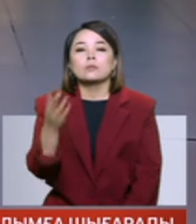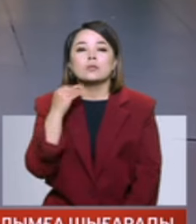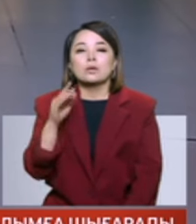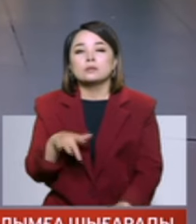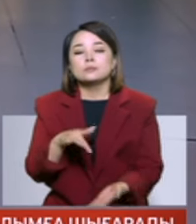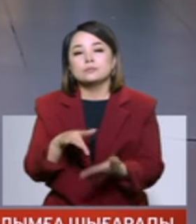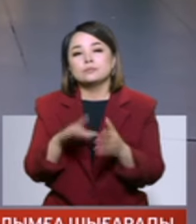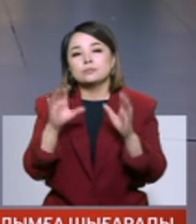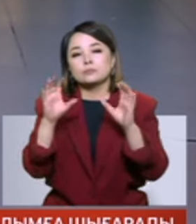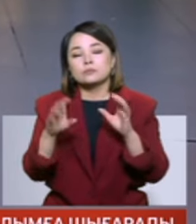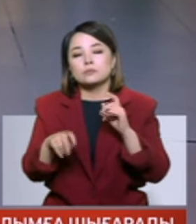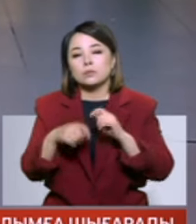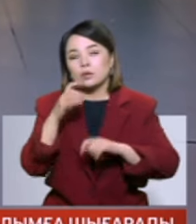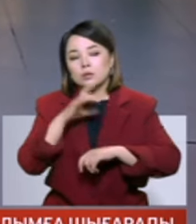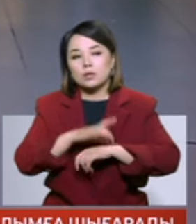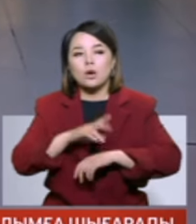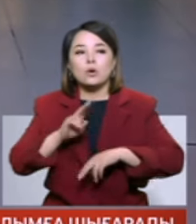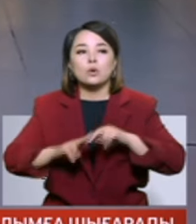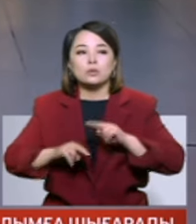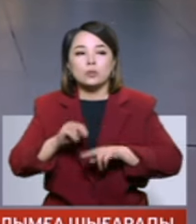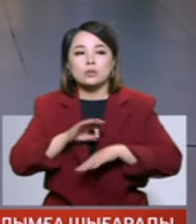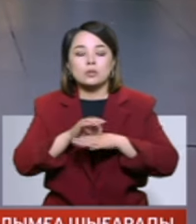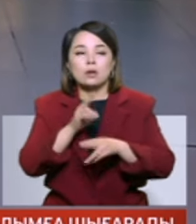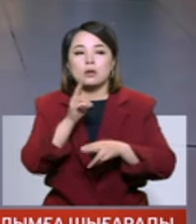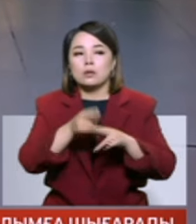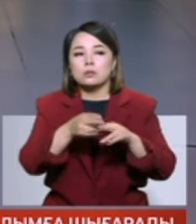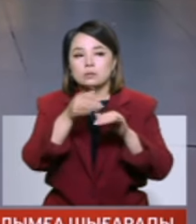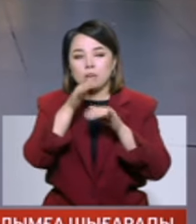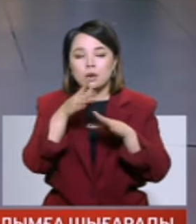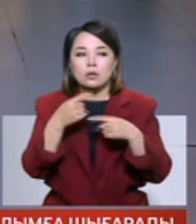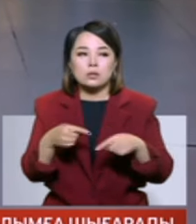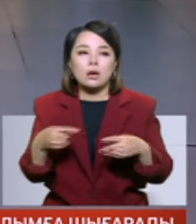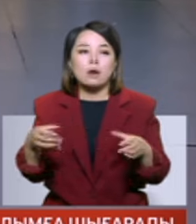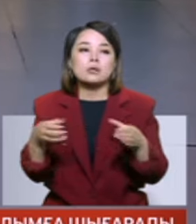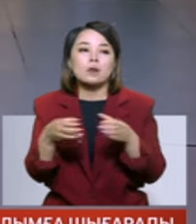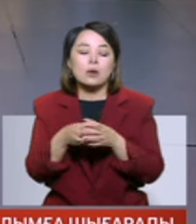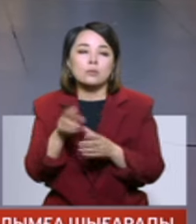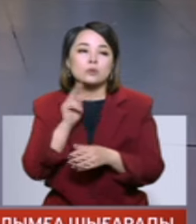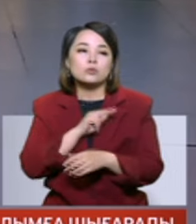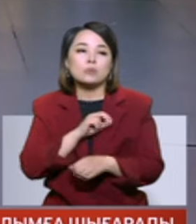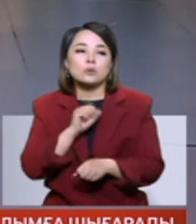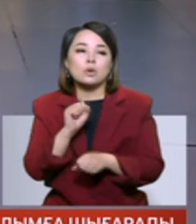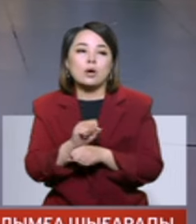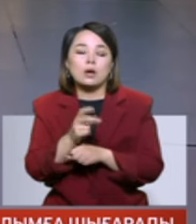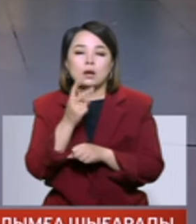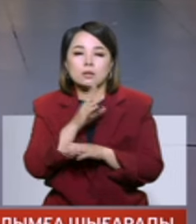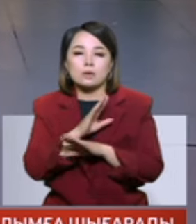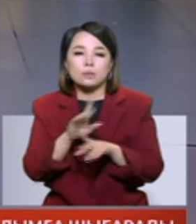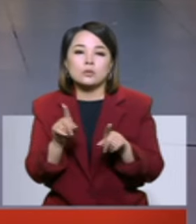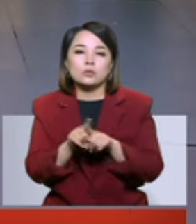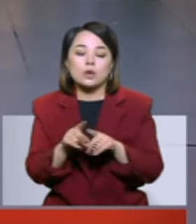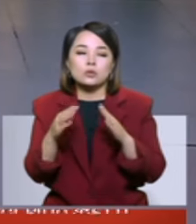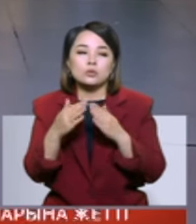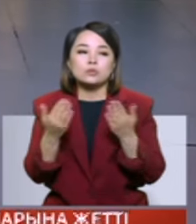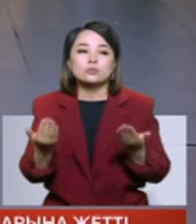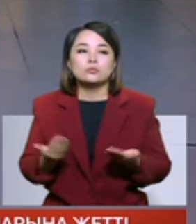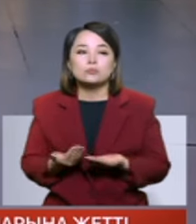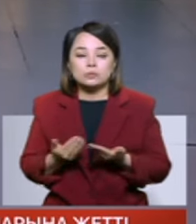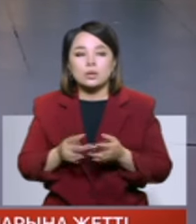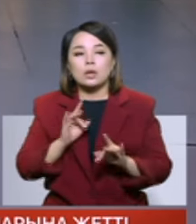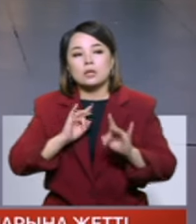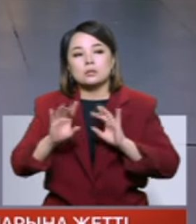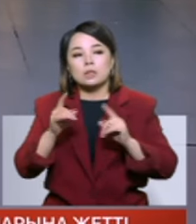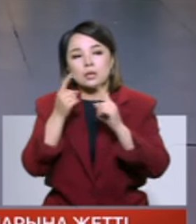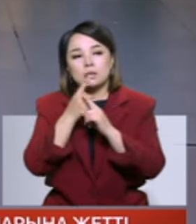Алматыда заңсыз құрылыс нысандарына тосқауыл болмай тұр. Кей компаниялар жұмысының тоқтағанына қарамастан, тұрғын үй кешендерін